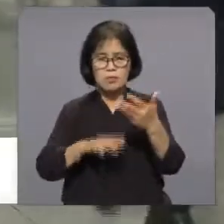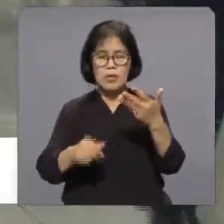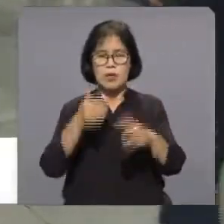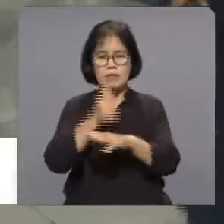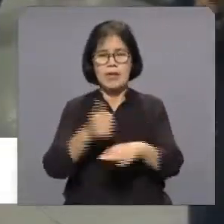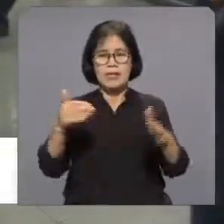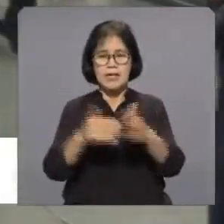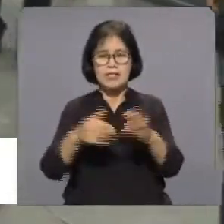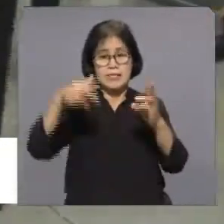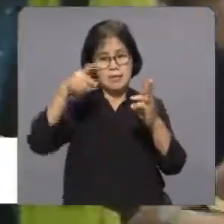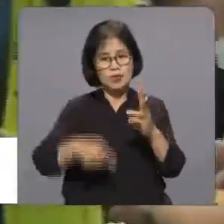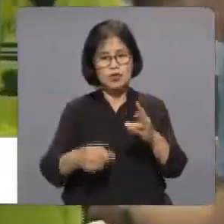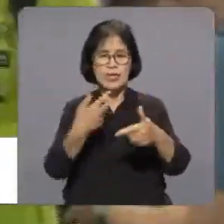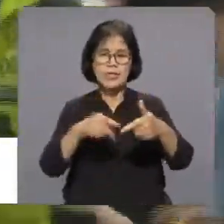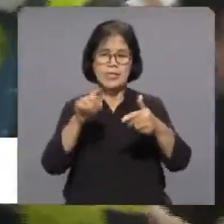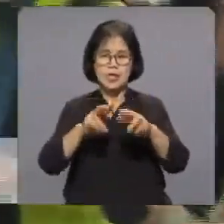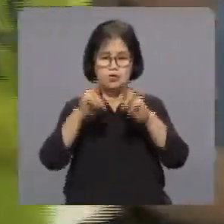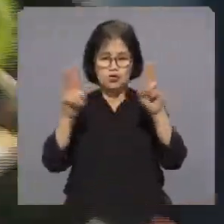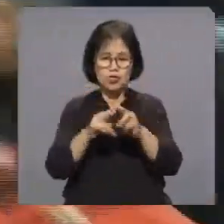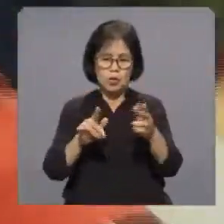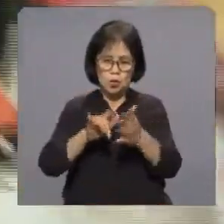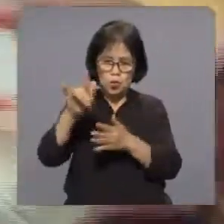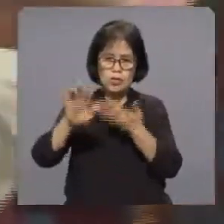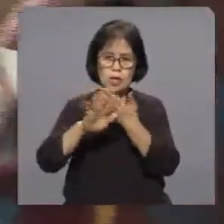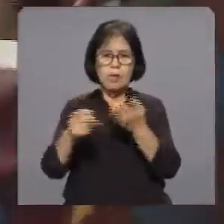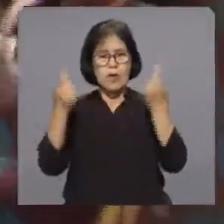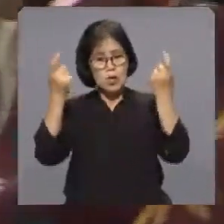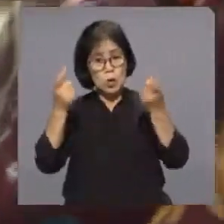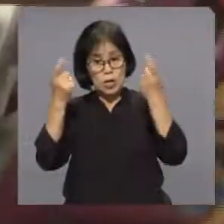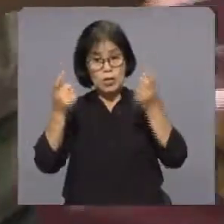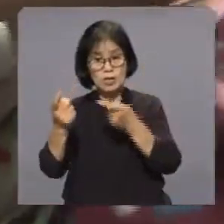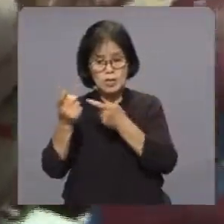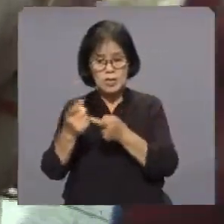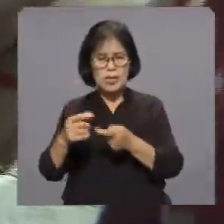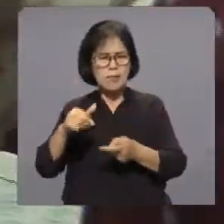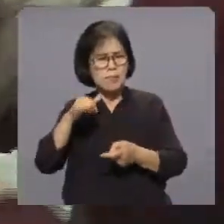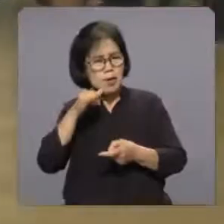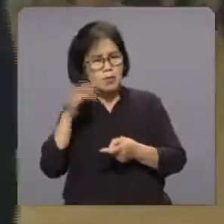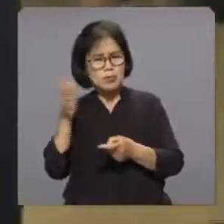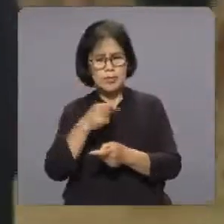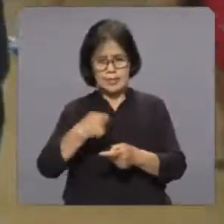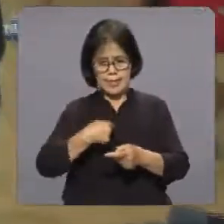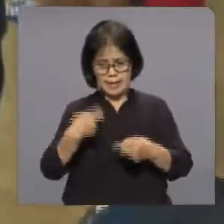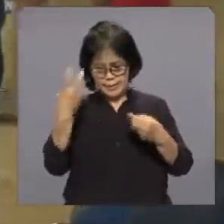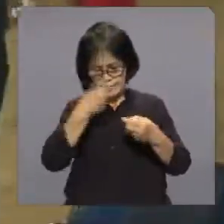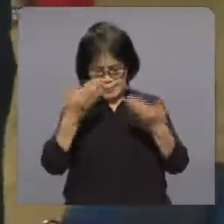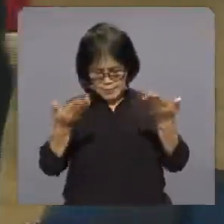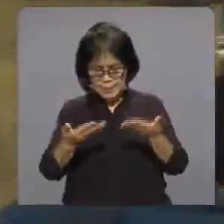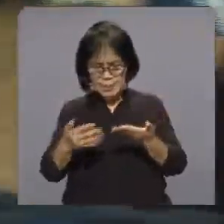3주간 인천국제공항에서 해외 여행객들을 대상으로 마약으로부터 나를 지키는